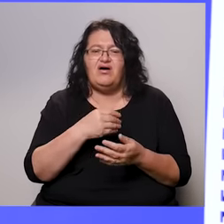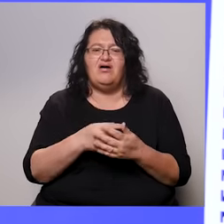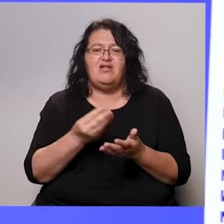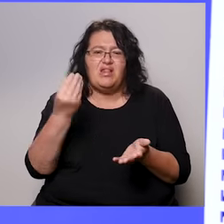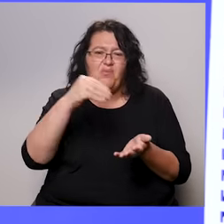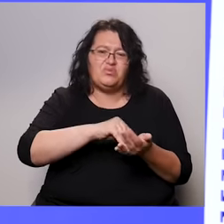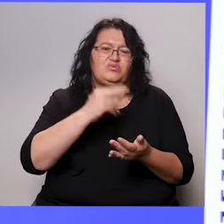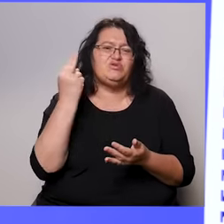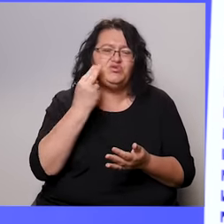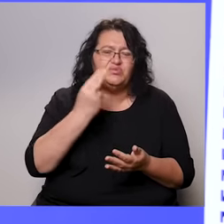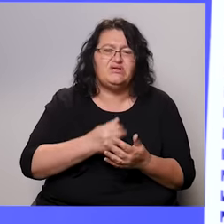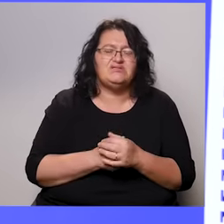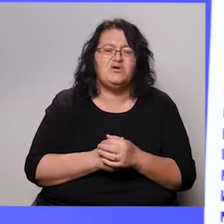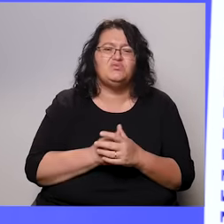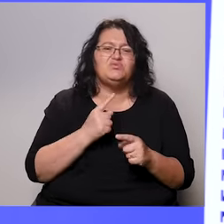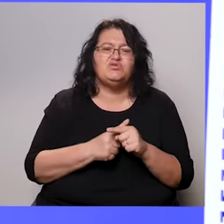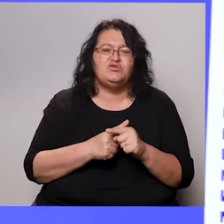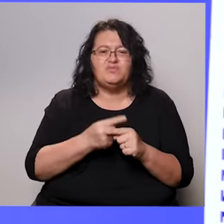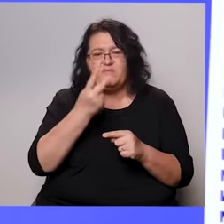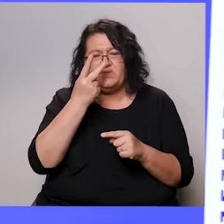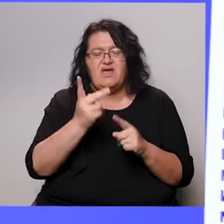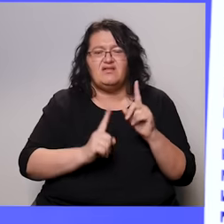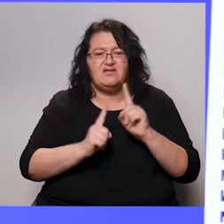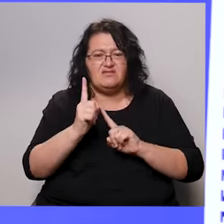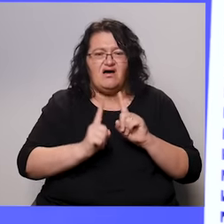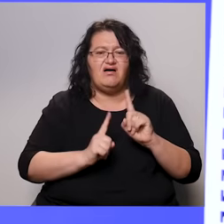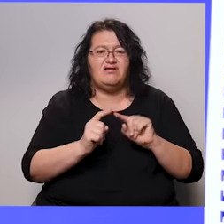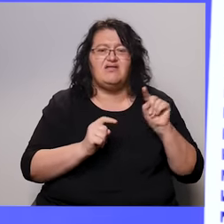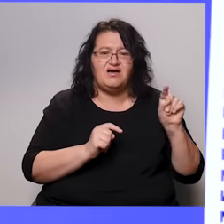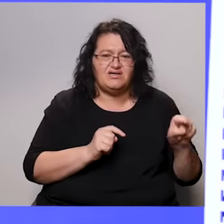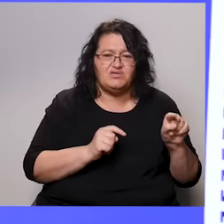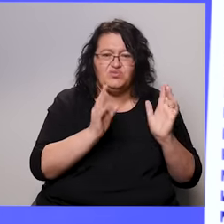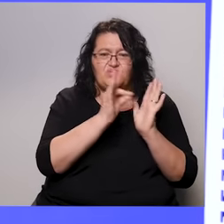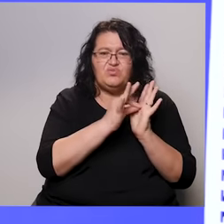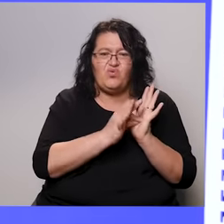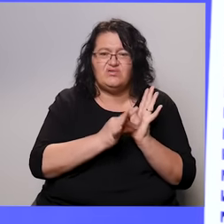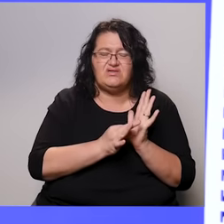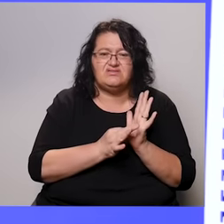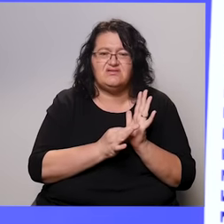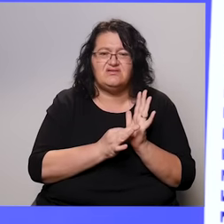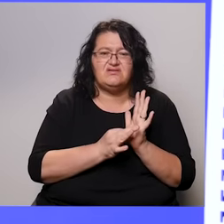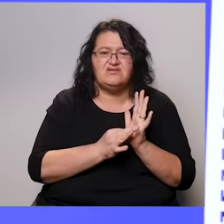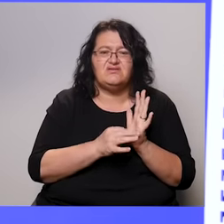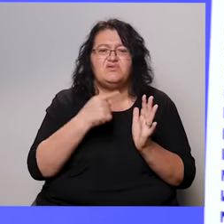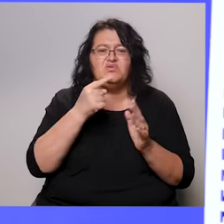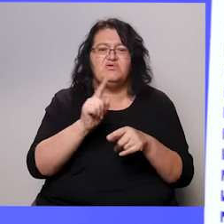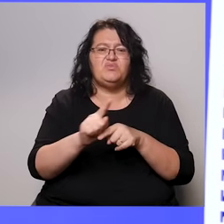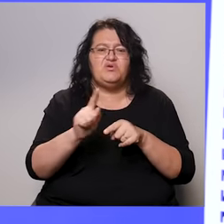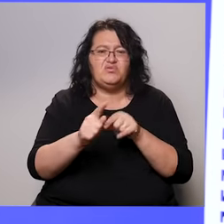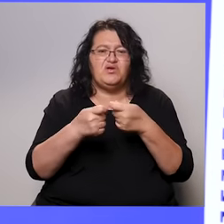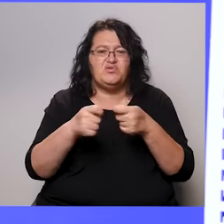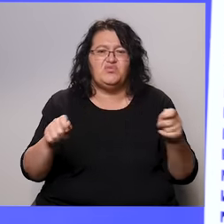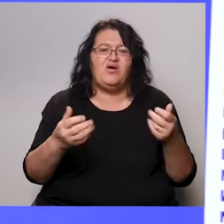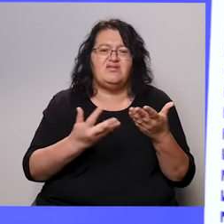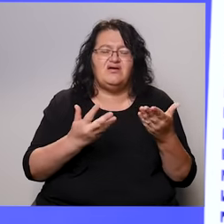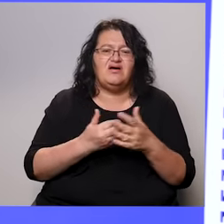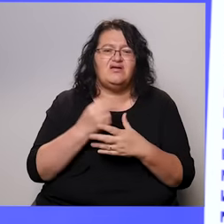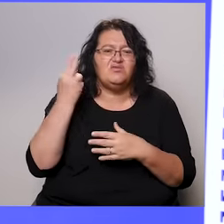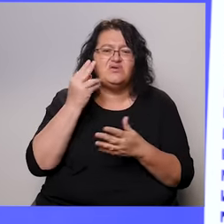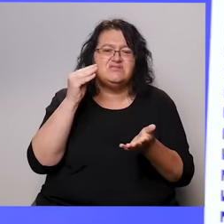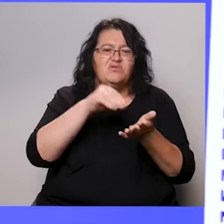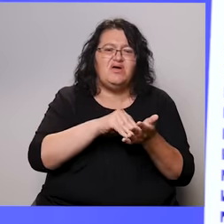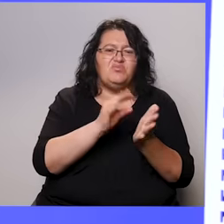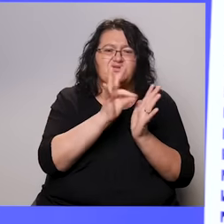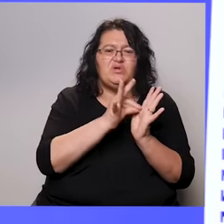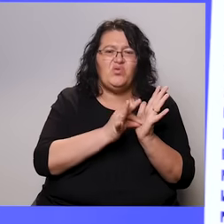de mine. Și zice, iată, dar dacă tu vine și pune o condiție, nu o să spun toate lucrurile care Dumnezeu le-a pus ca